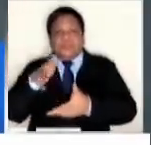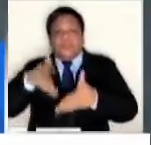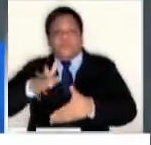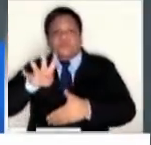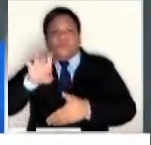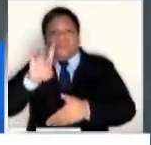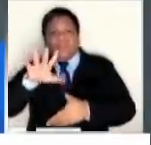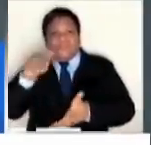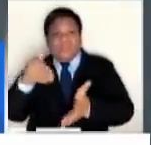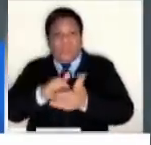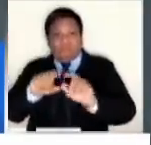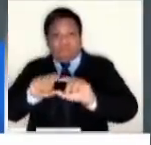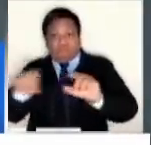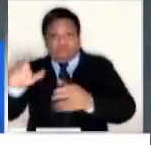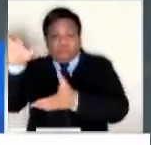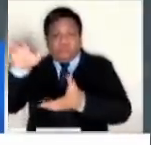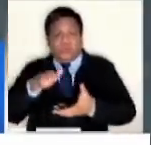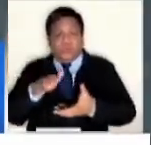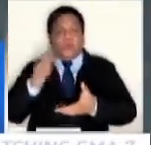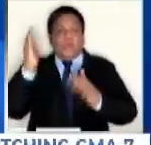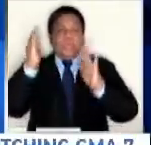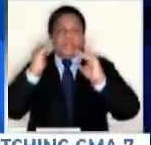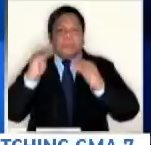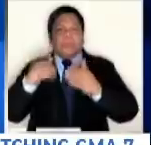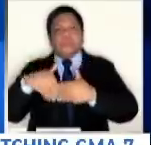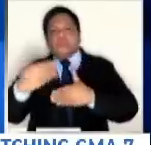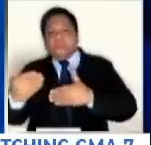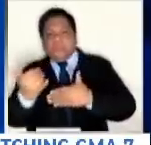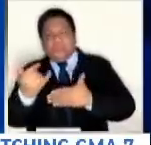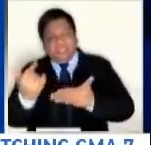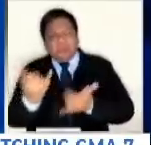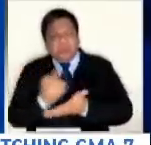485,000 doses na inaasahan sa linggo ring ito.